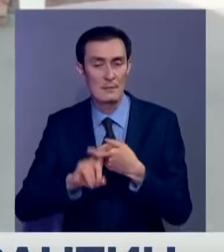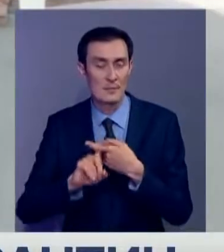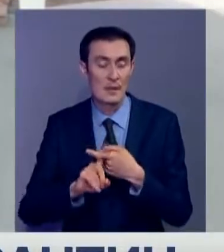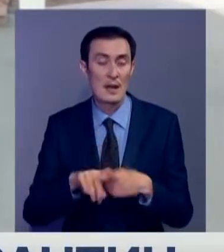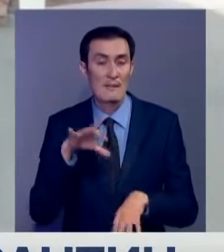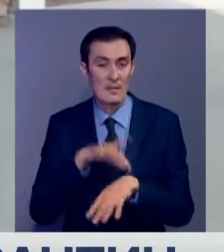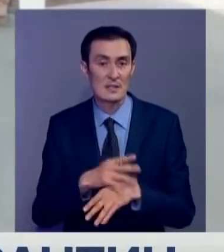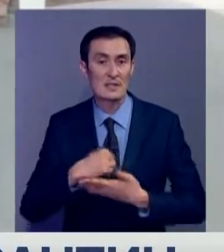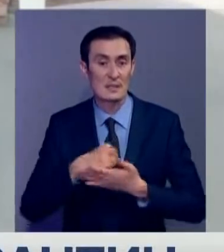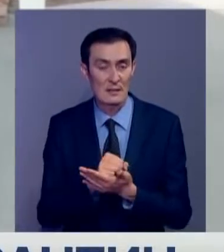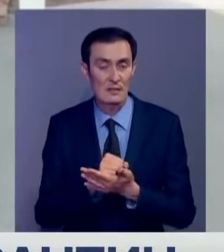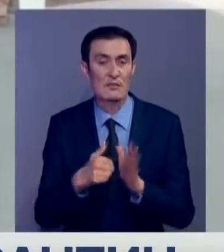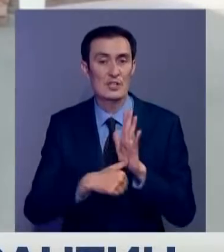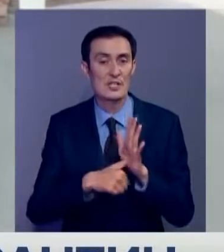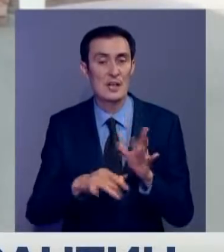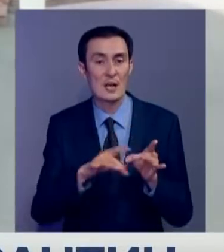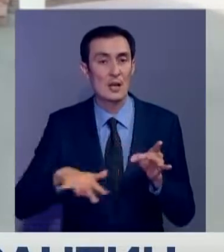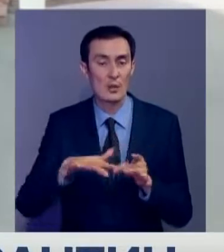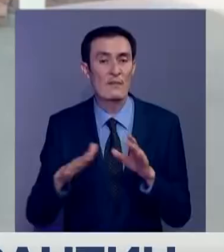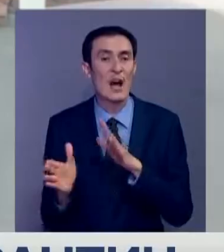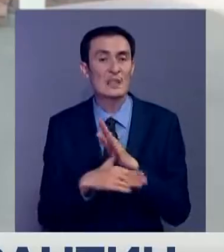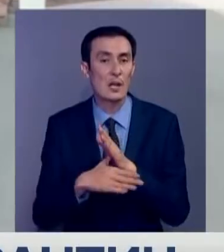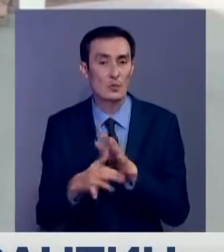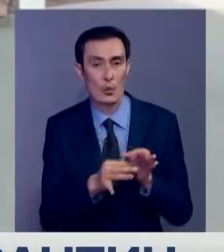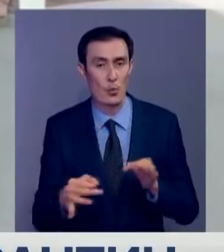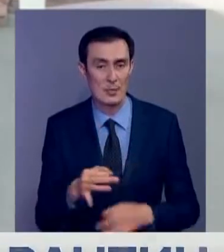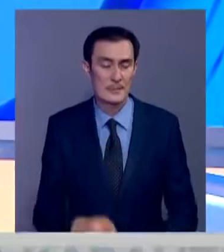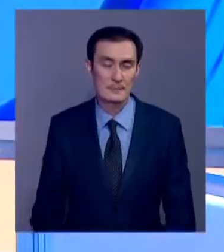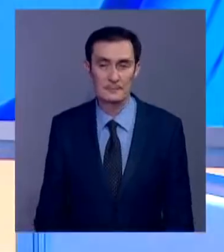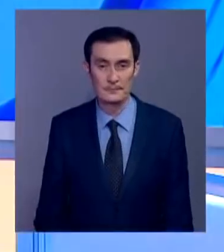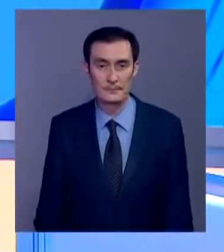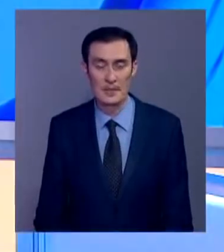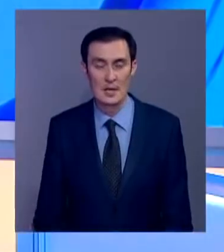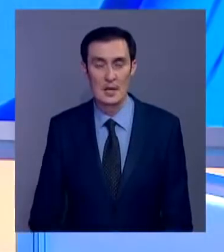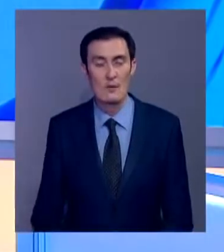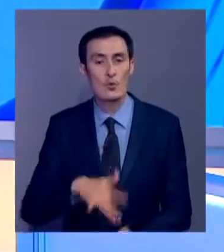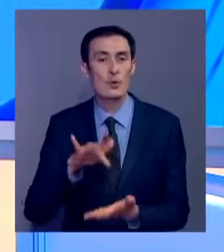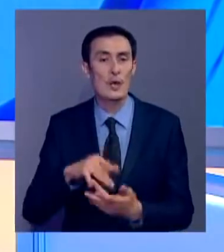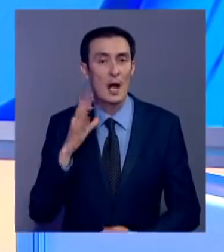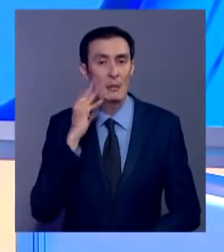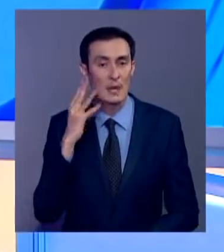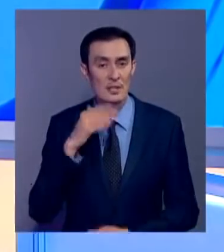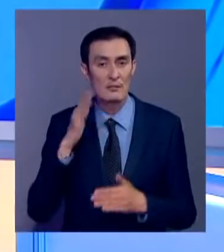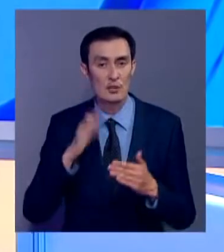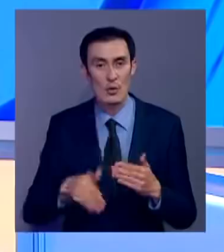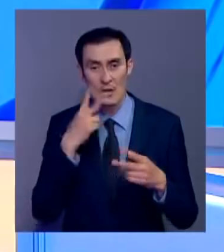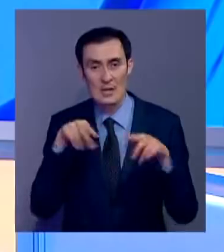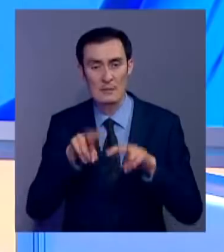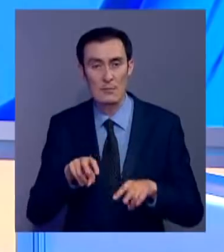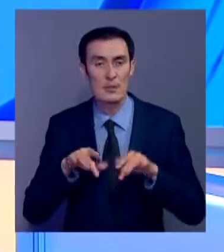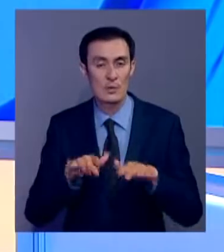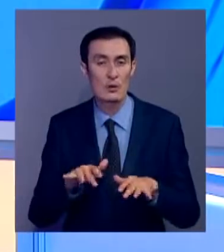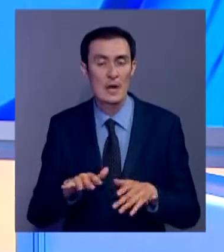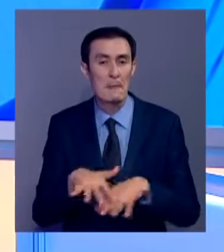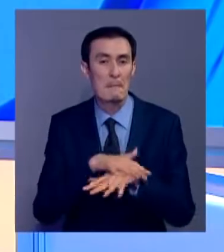Факты заражения зарегистрированы в 6 районах Атырауской области. В Алматы завершено расследование по делу о